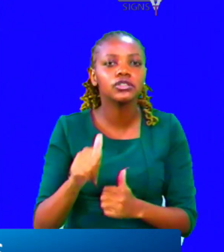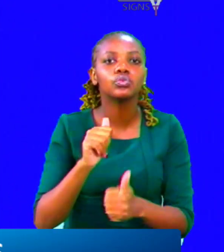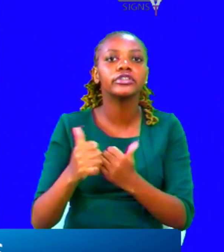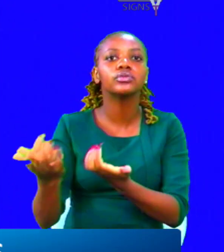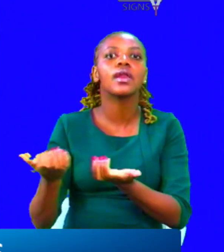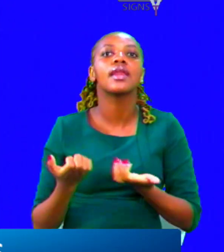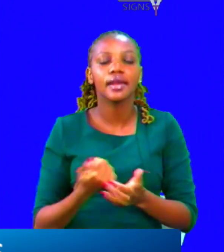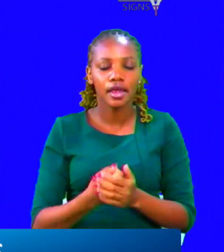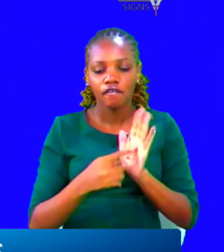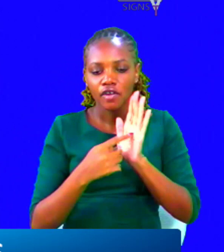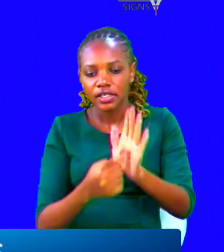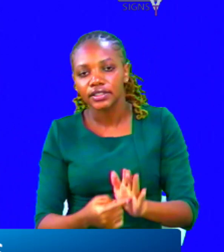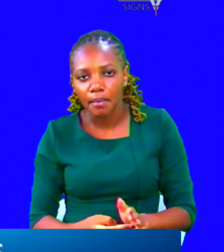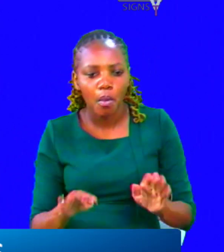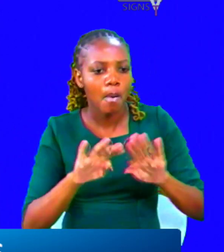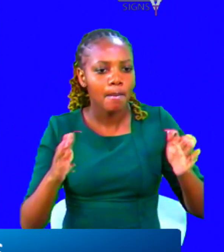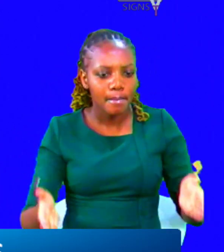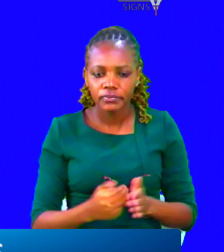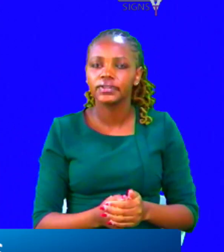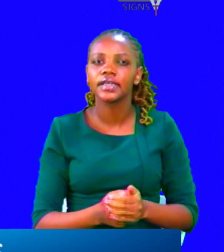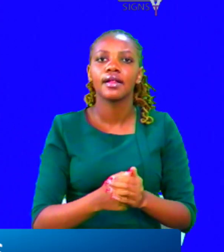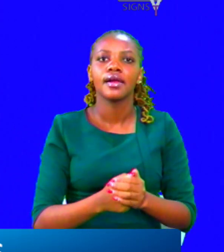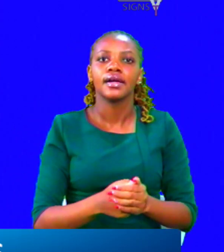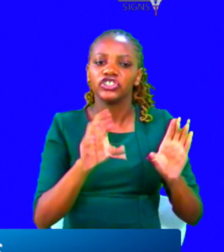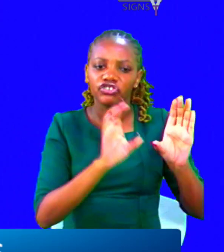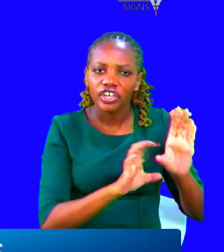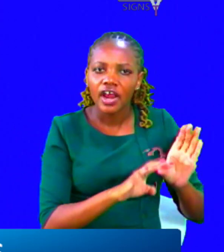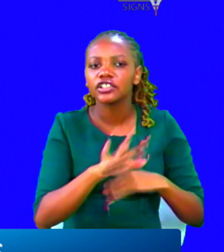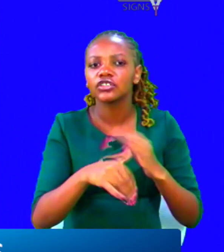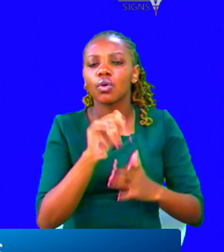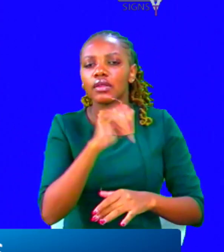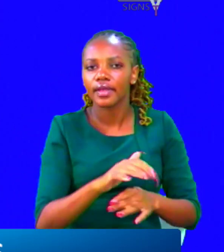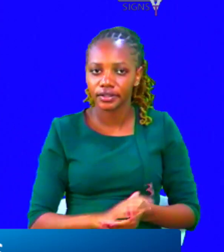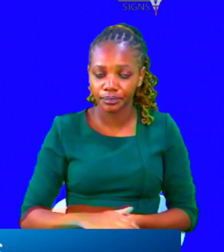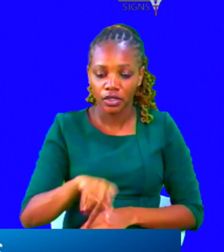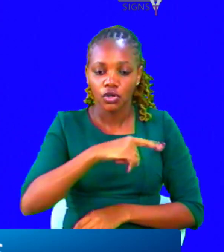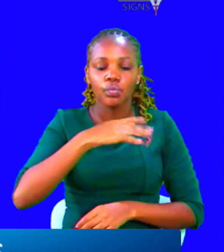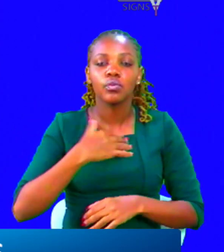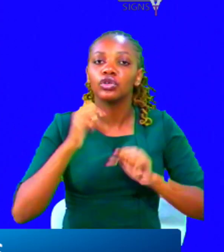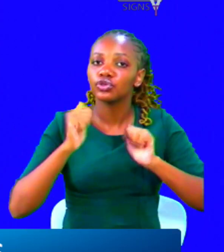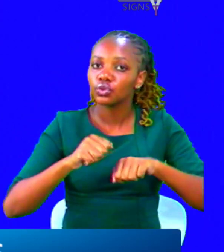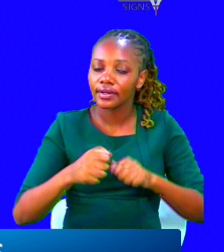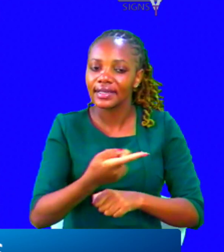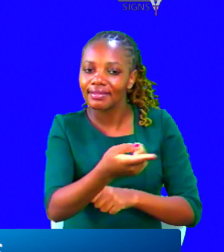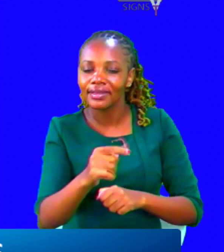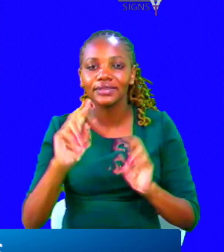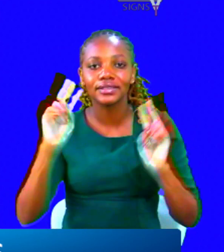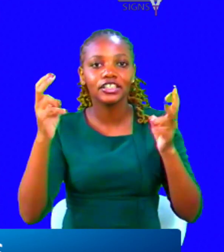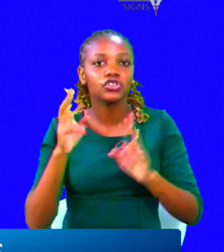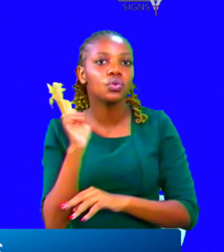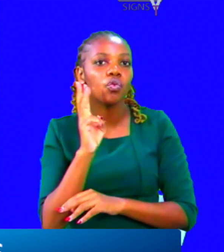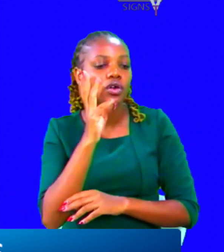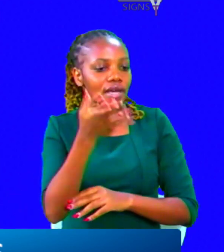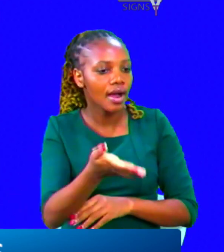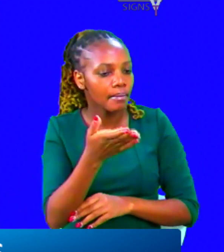vitanda, watengeneze viti, watengeneze meza. Kubaliana na sisi wote ya kwamba hii mambo ya maji